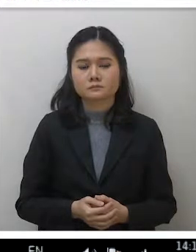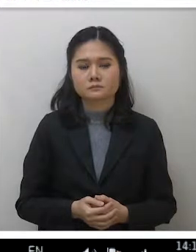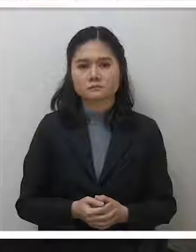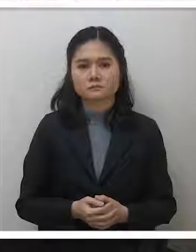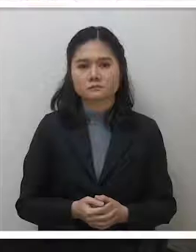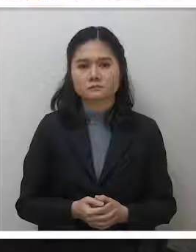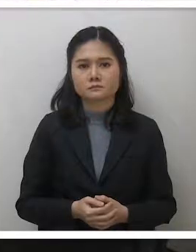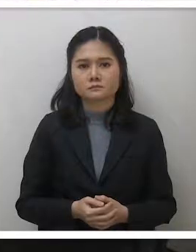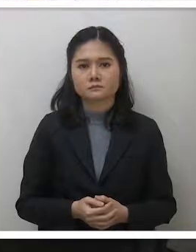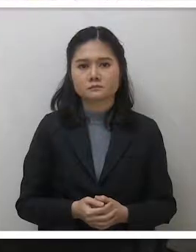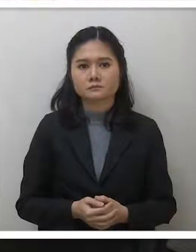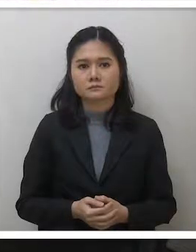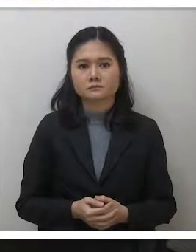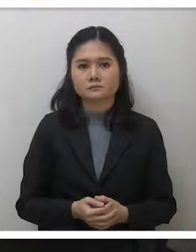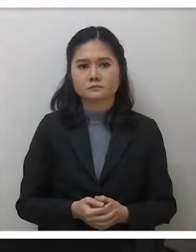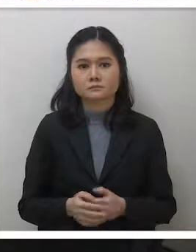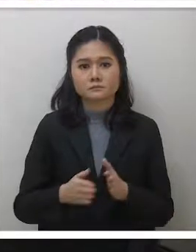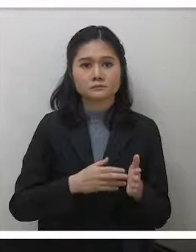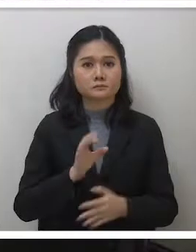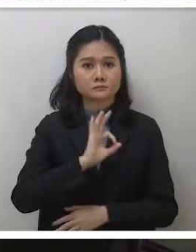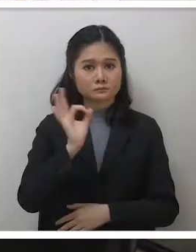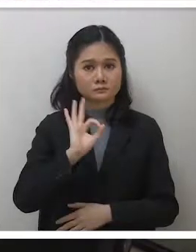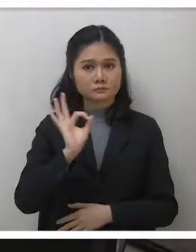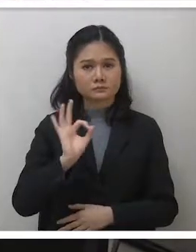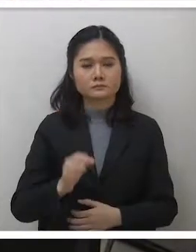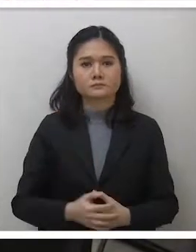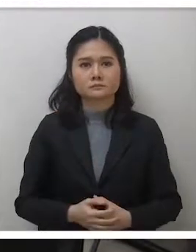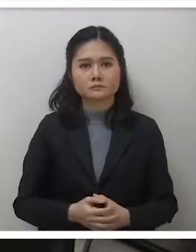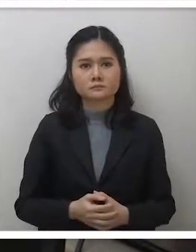หน่อยแล้วกันสีฟ้า